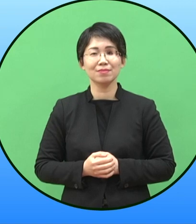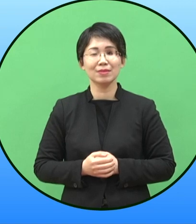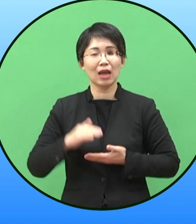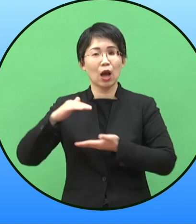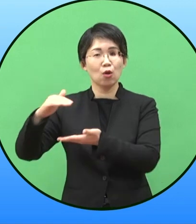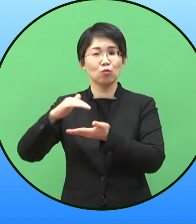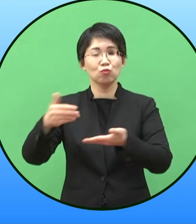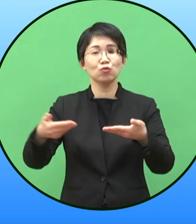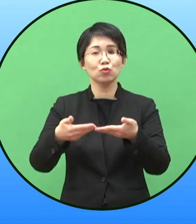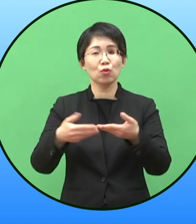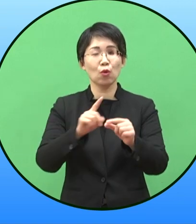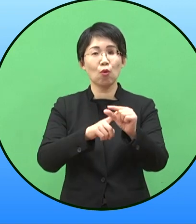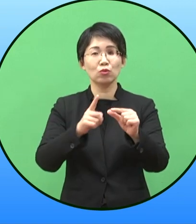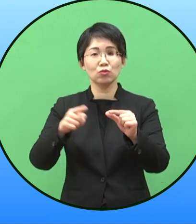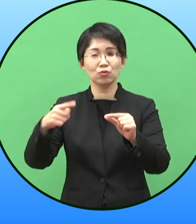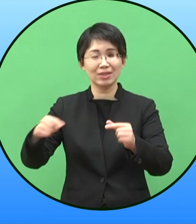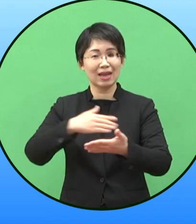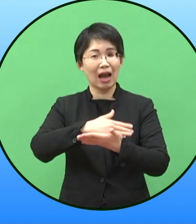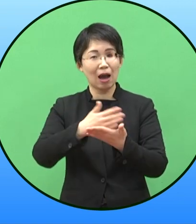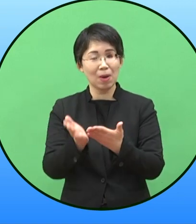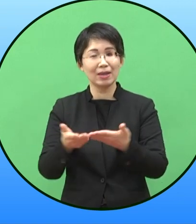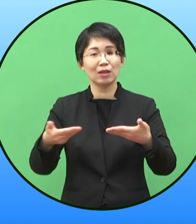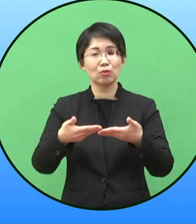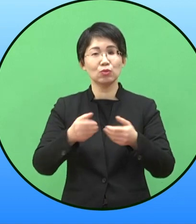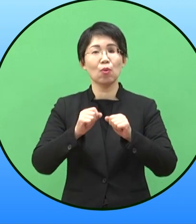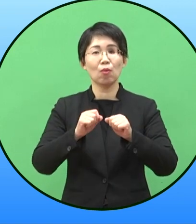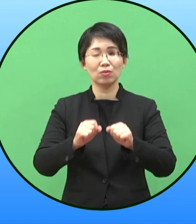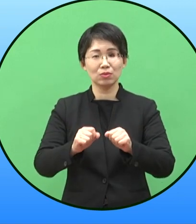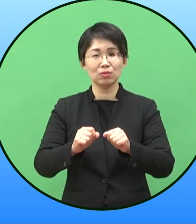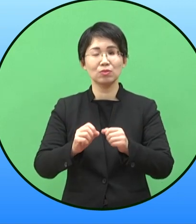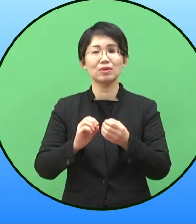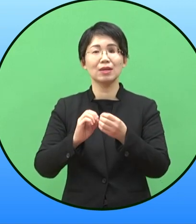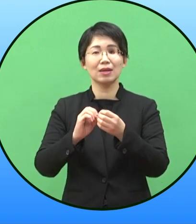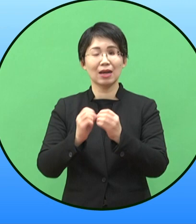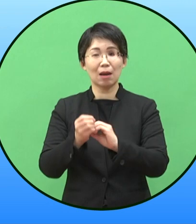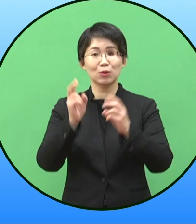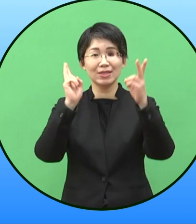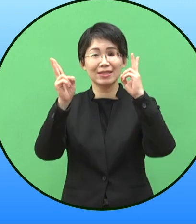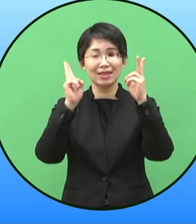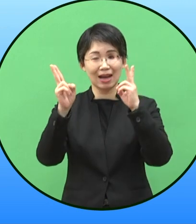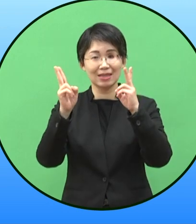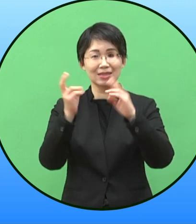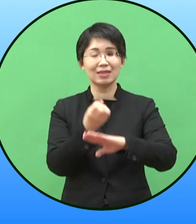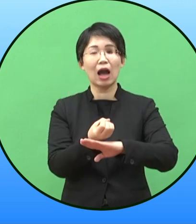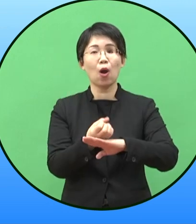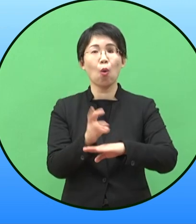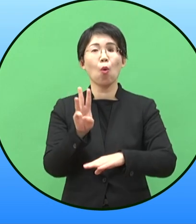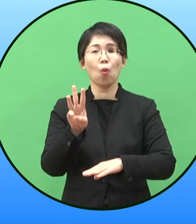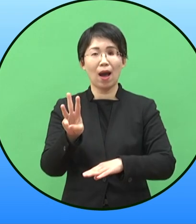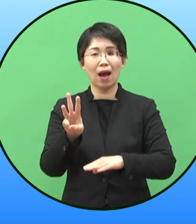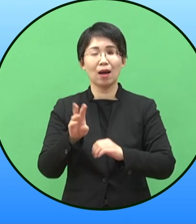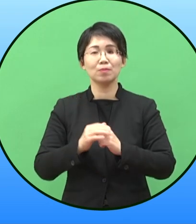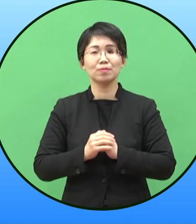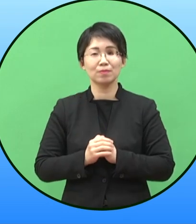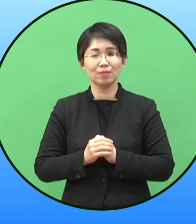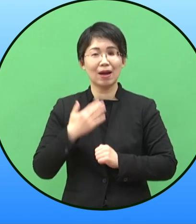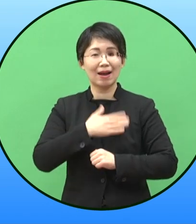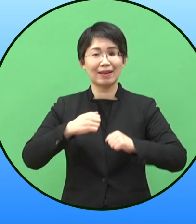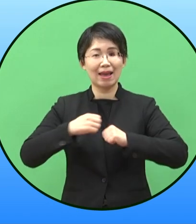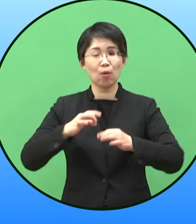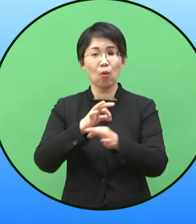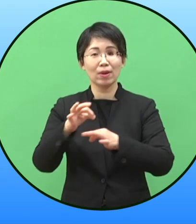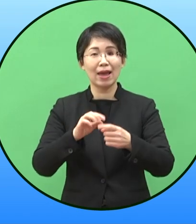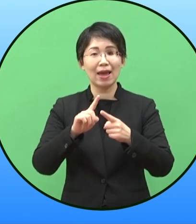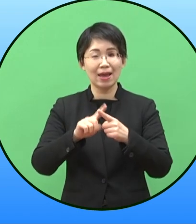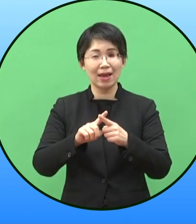運送業を中心とした幅広い事業を展開している株式会社フォーアは健康経営